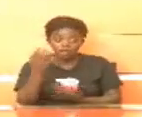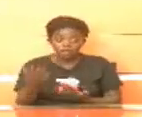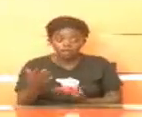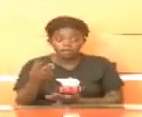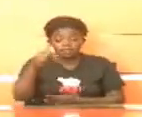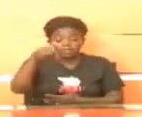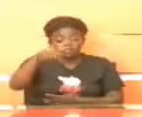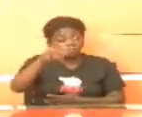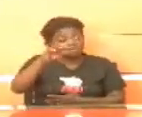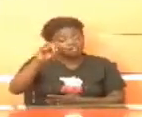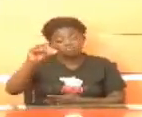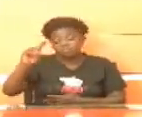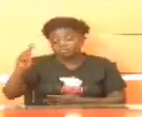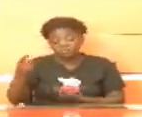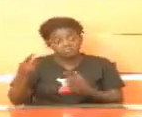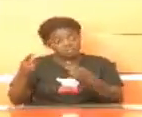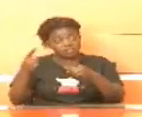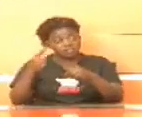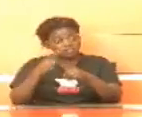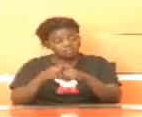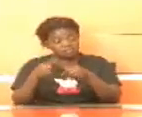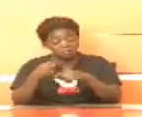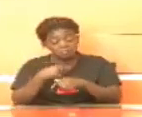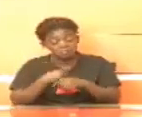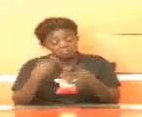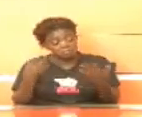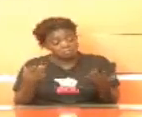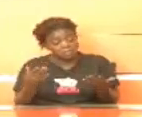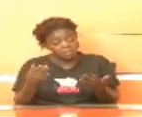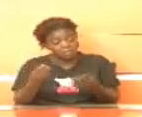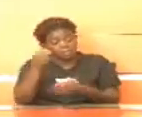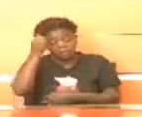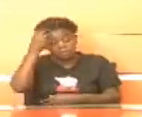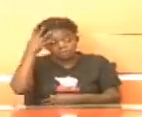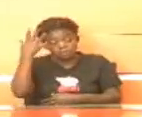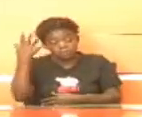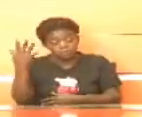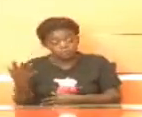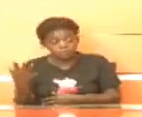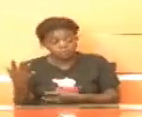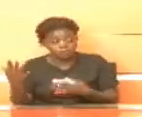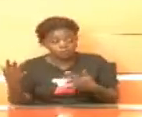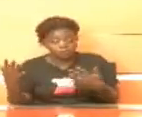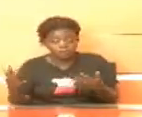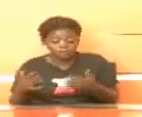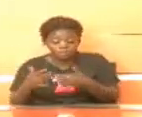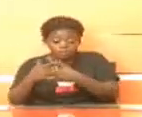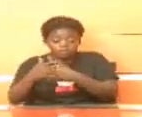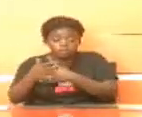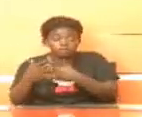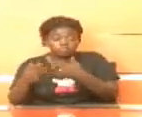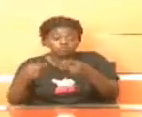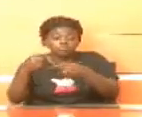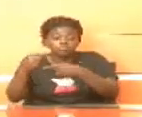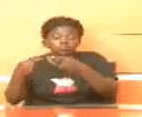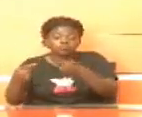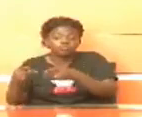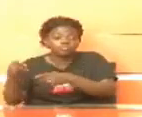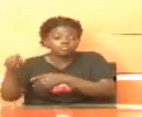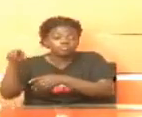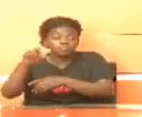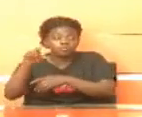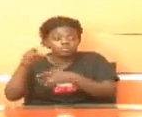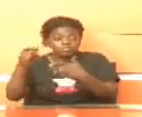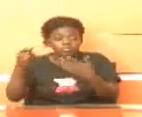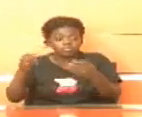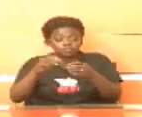mwana mwasatu naye ku mulundi guno nange byansobedde. Ziranga byekiri ejja kweyongera ku bbeeyi kubanga etuuka